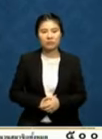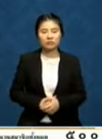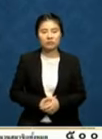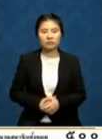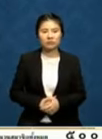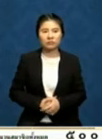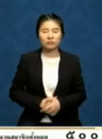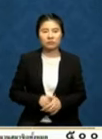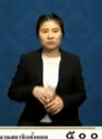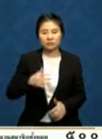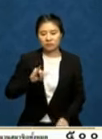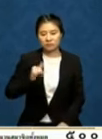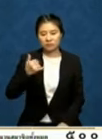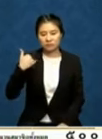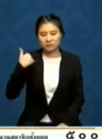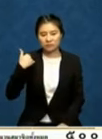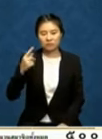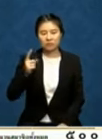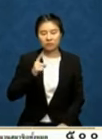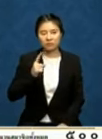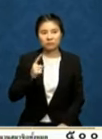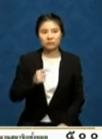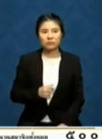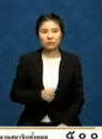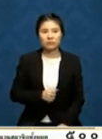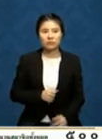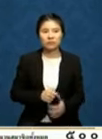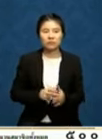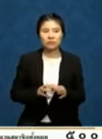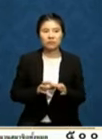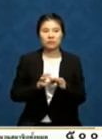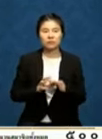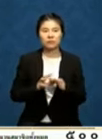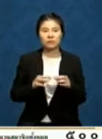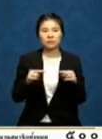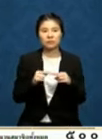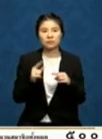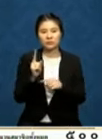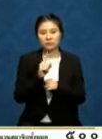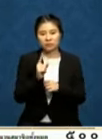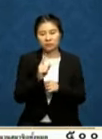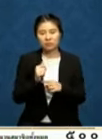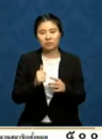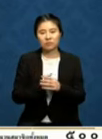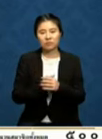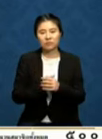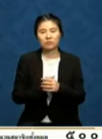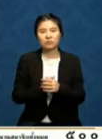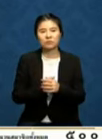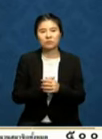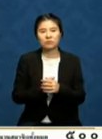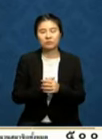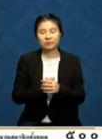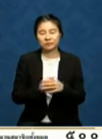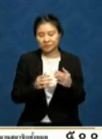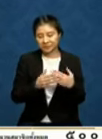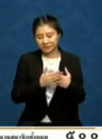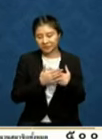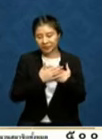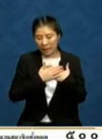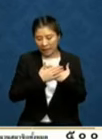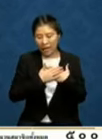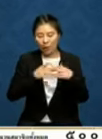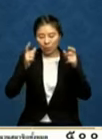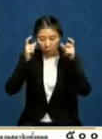ายๆท่านนะคะสมาชิกในห้องนี้นะคะอาจจะเคยได้ยินคำว่ารักวัวให้ผูกรักลูก